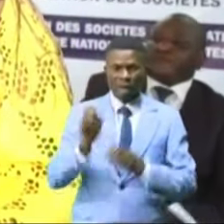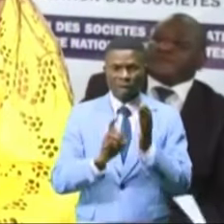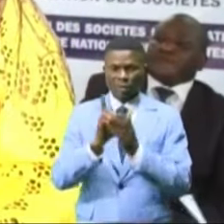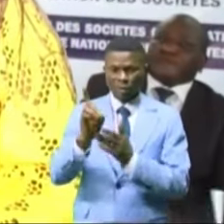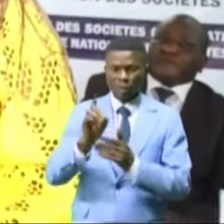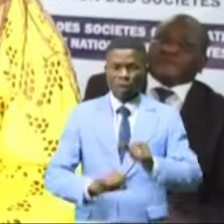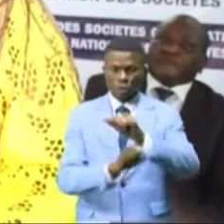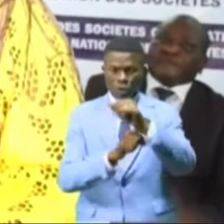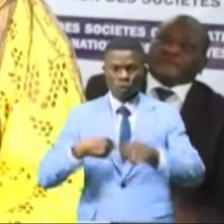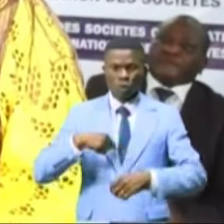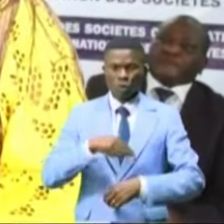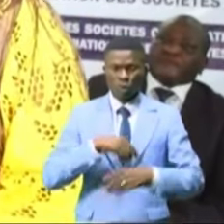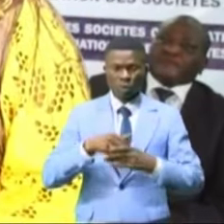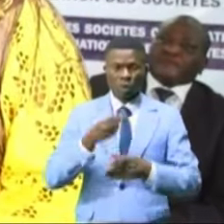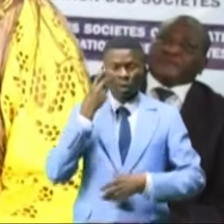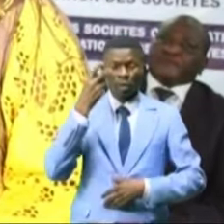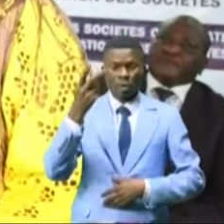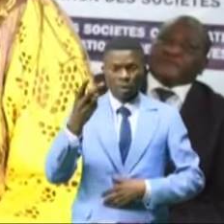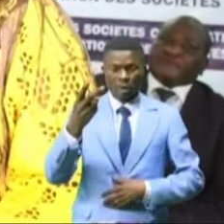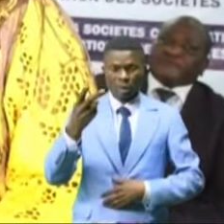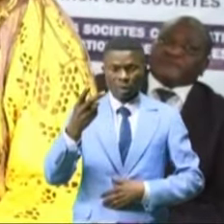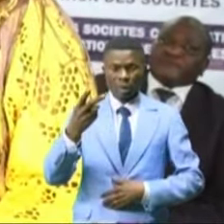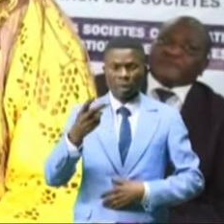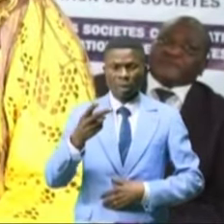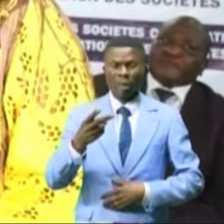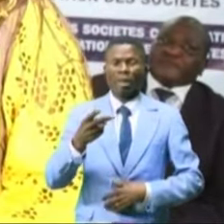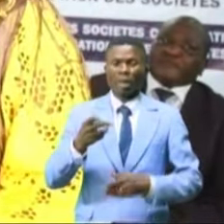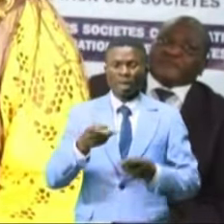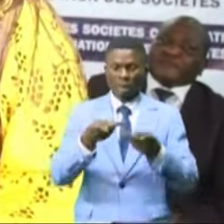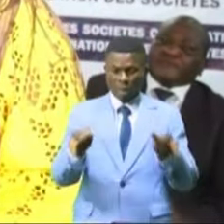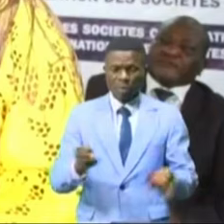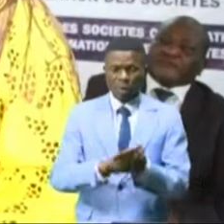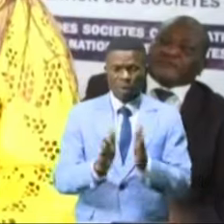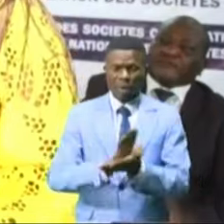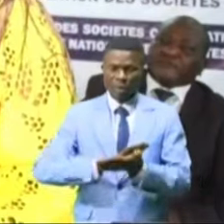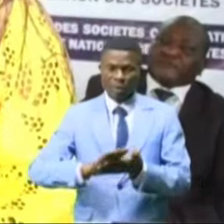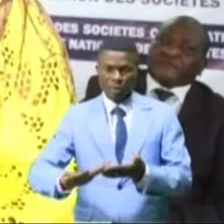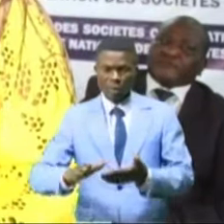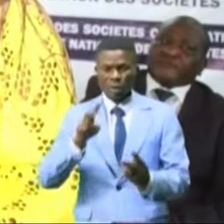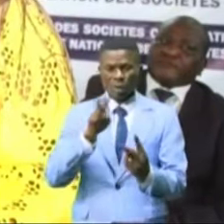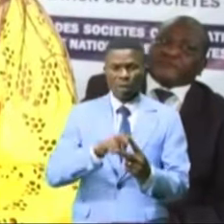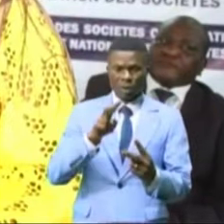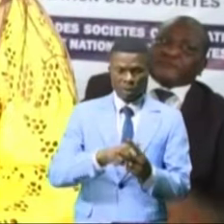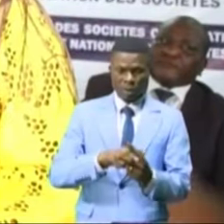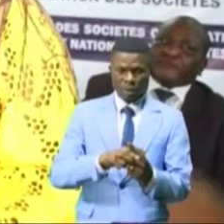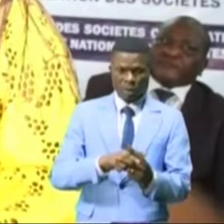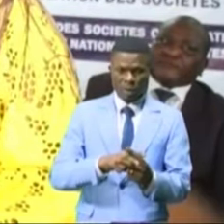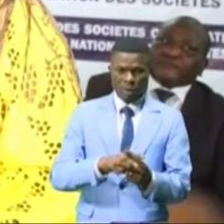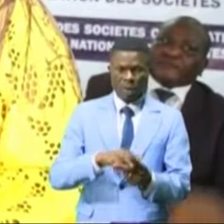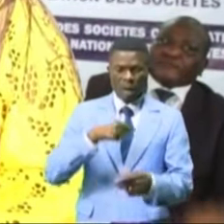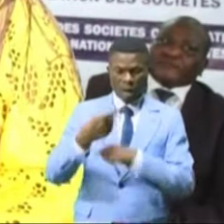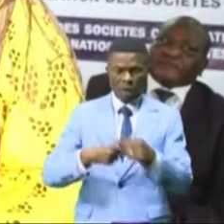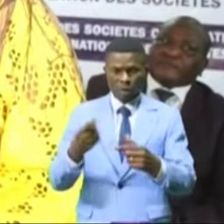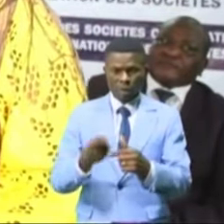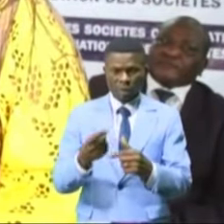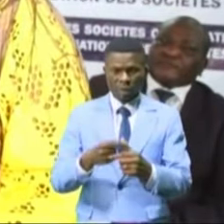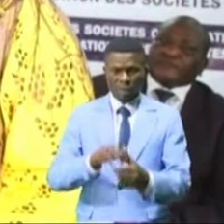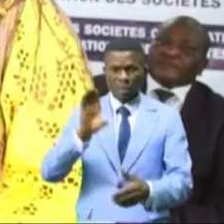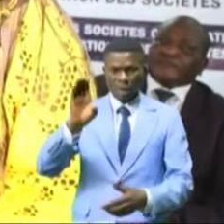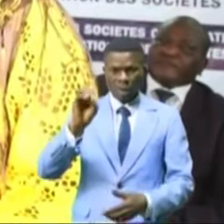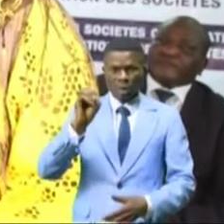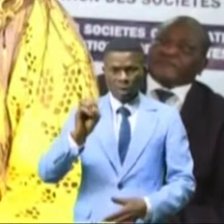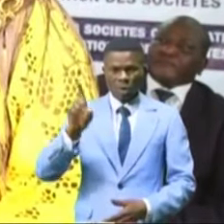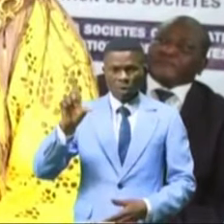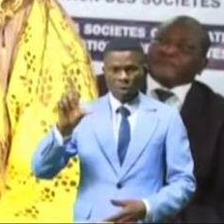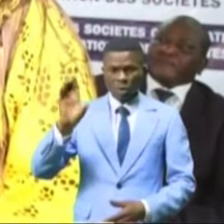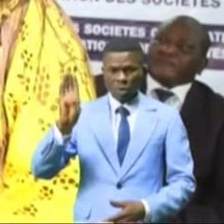sa vision, non seulement d'assainir les chaînes d'approvisionnement, en commençant par le cobalt,